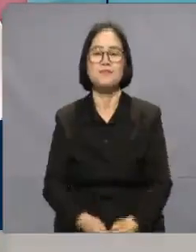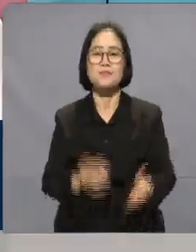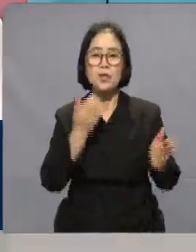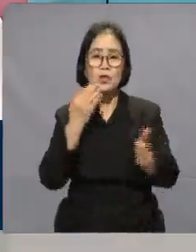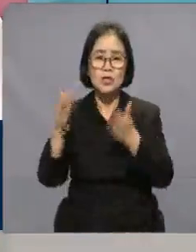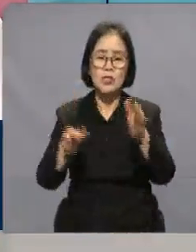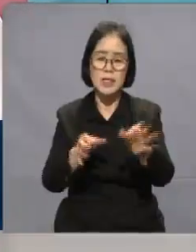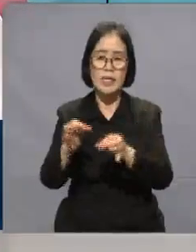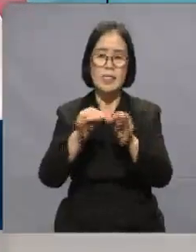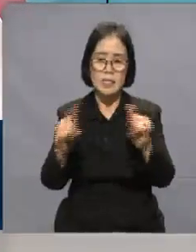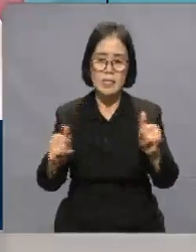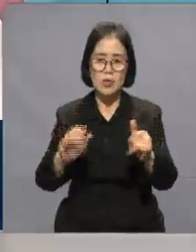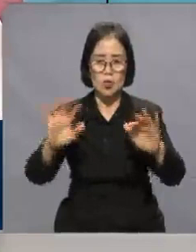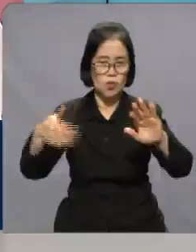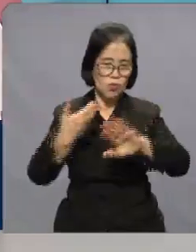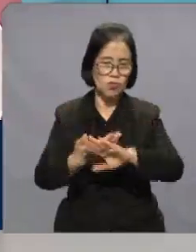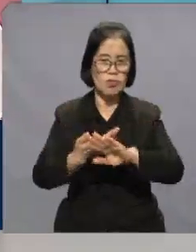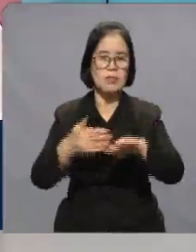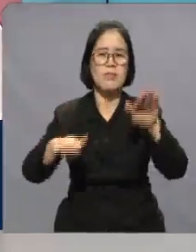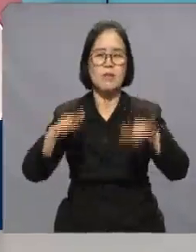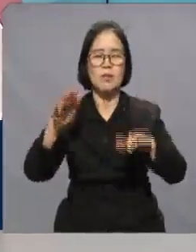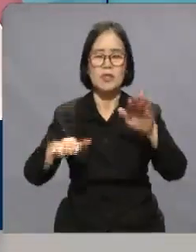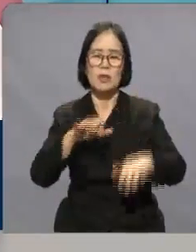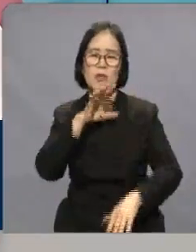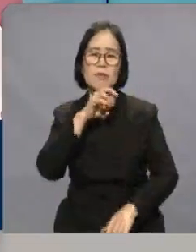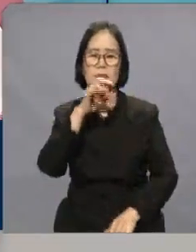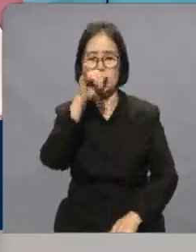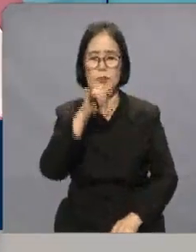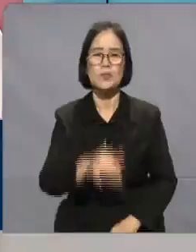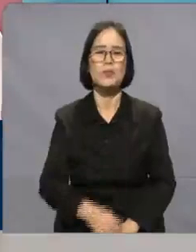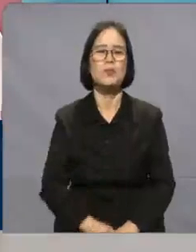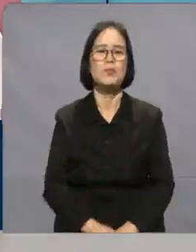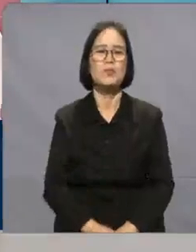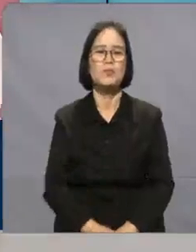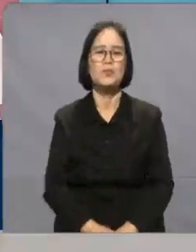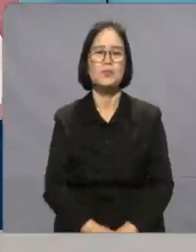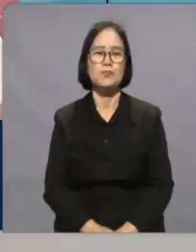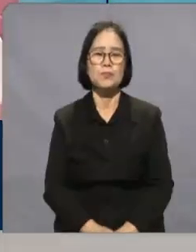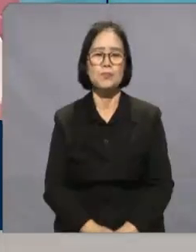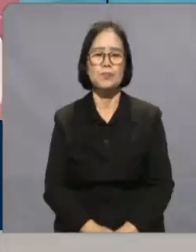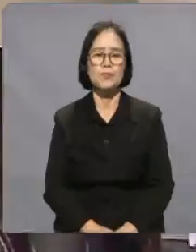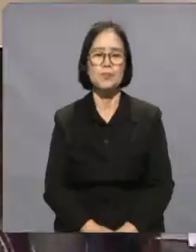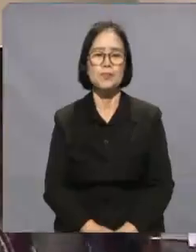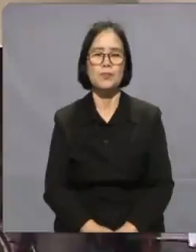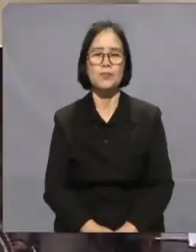내 상인들 역시 역차별이라며 반발하고 있습니다. 김대영 기자입니다.